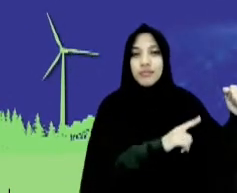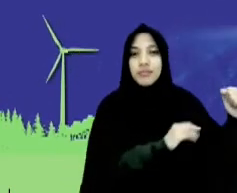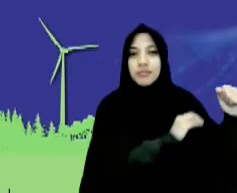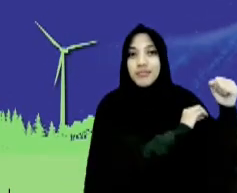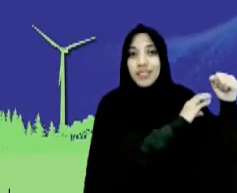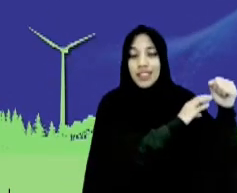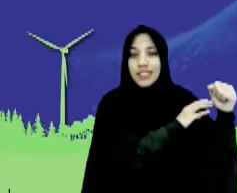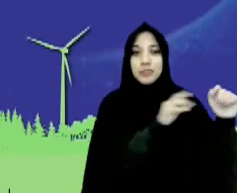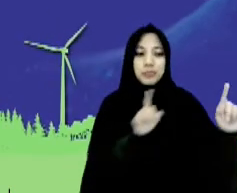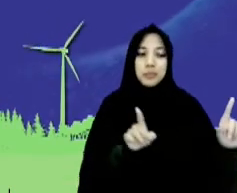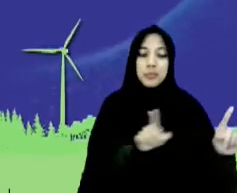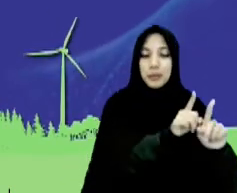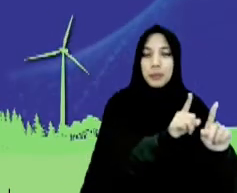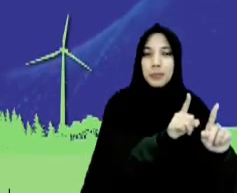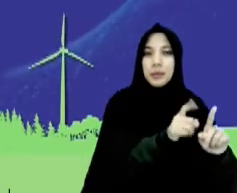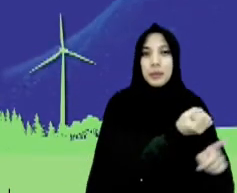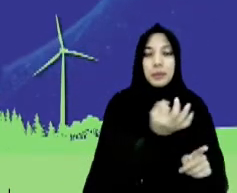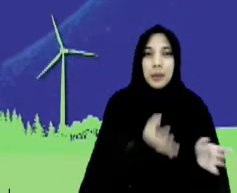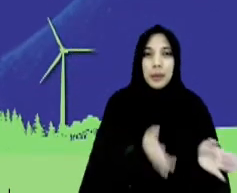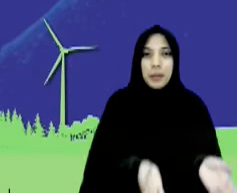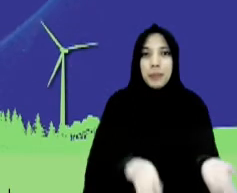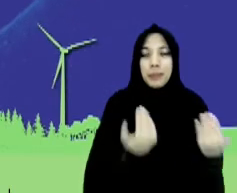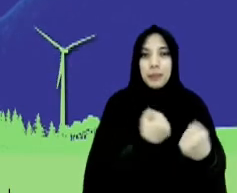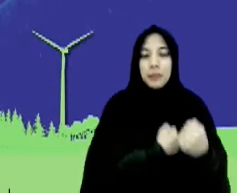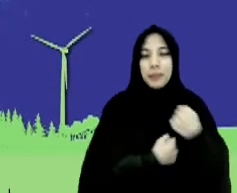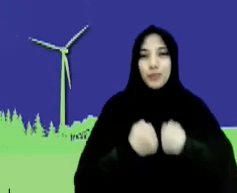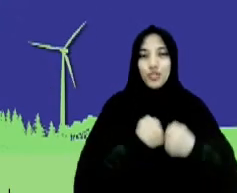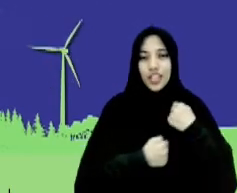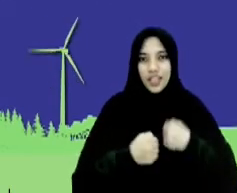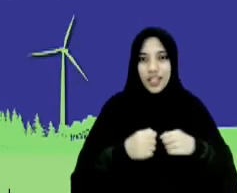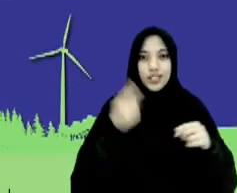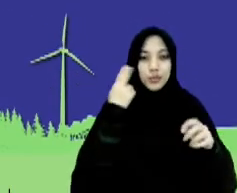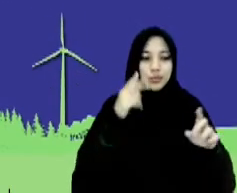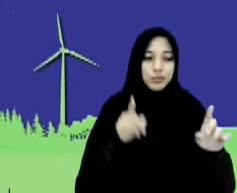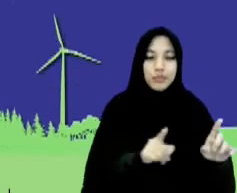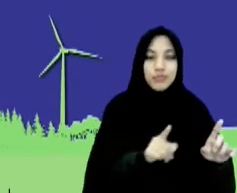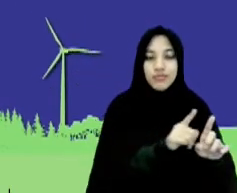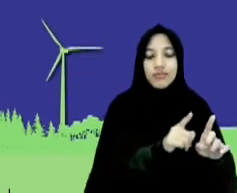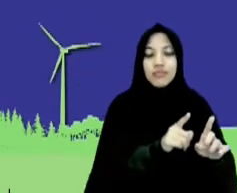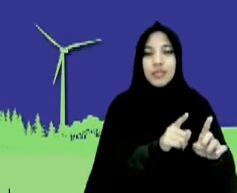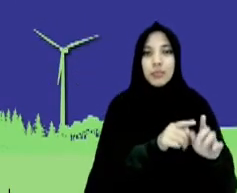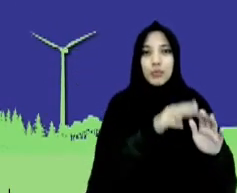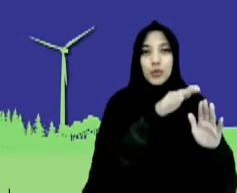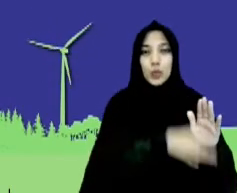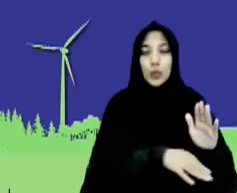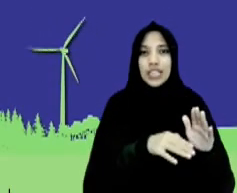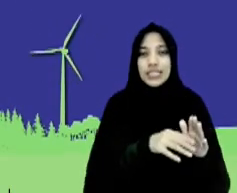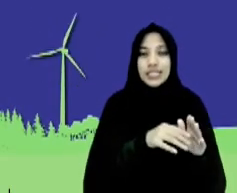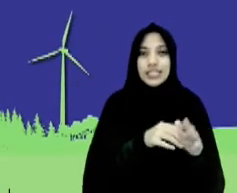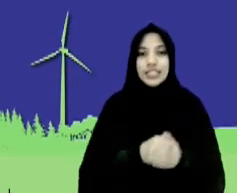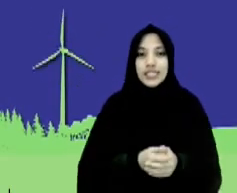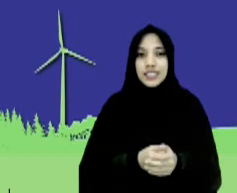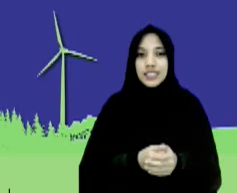eh di pabrik-pabrik itu untuk membantu mereka dari segi waste management maupun melihat bagaimana dari sisi